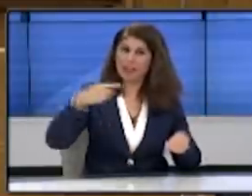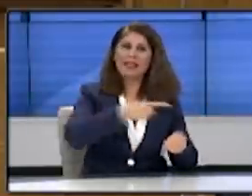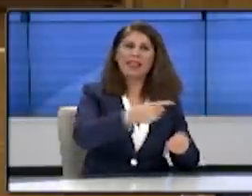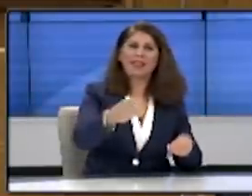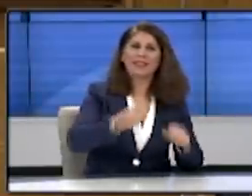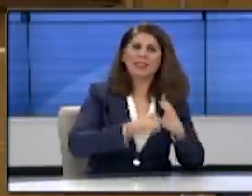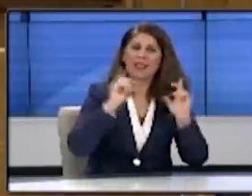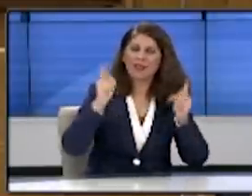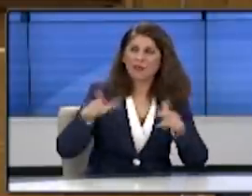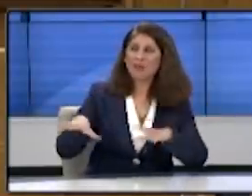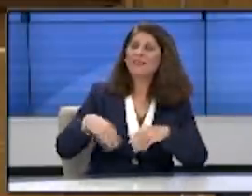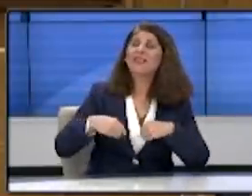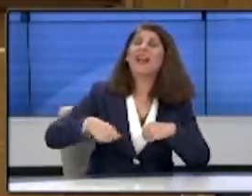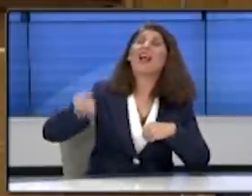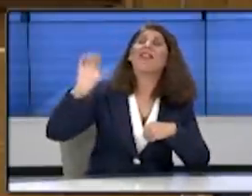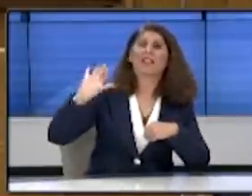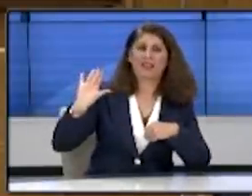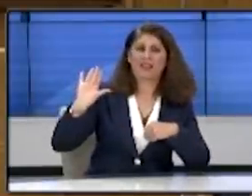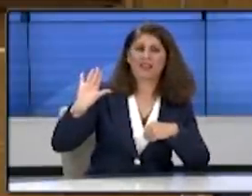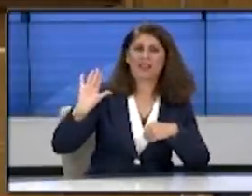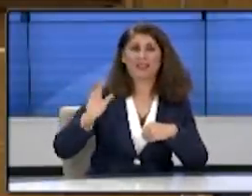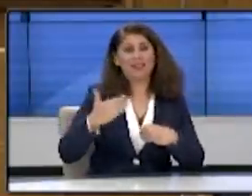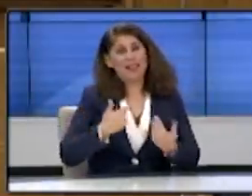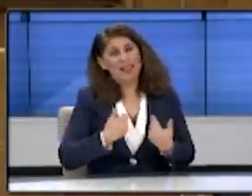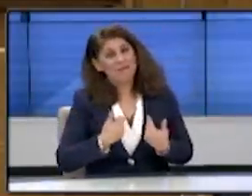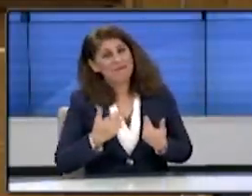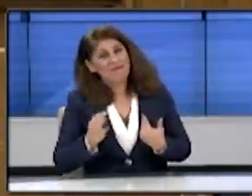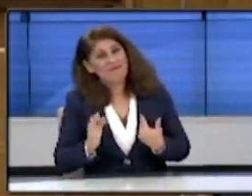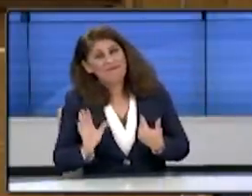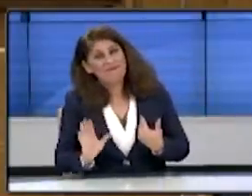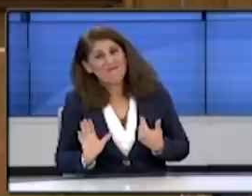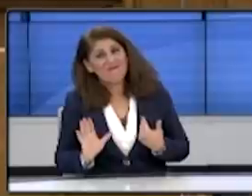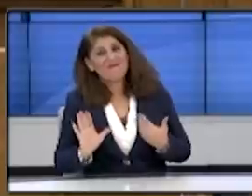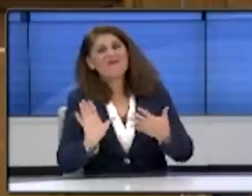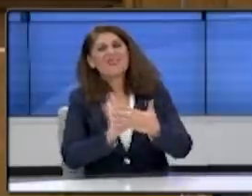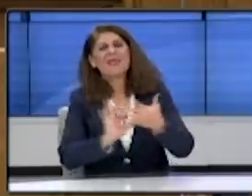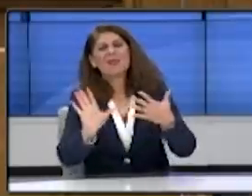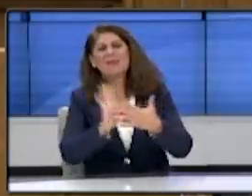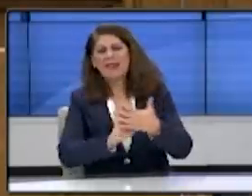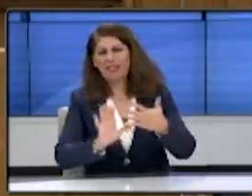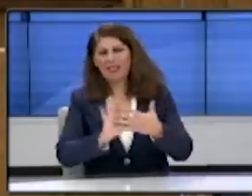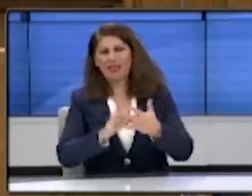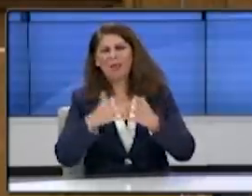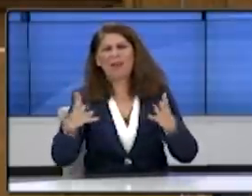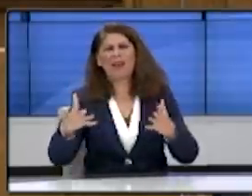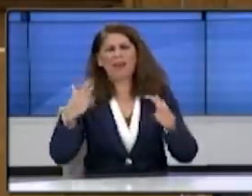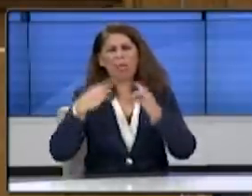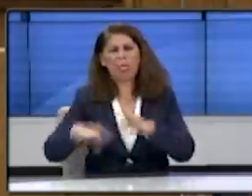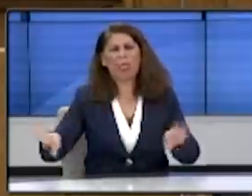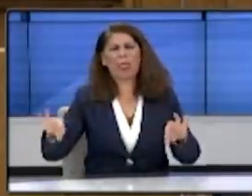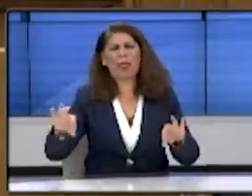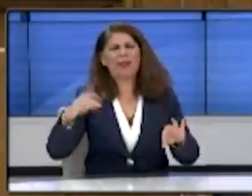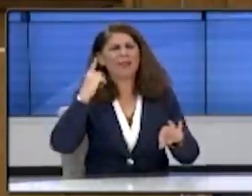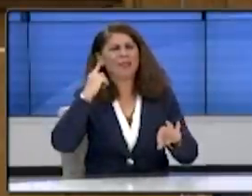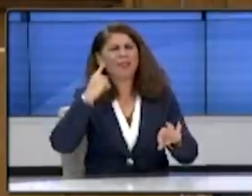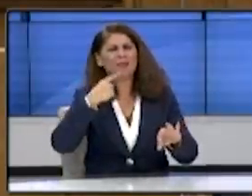Νέας Δημοκρατίας την αρνηθήκατε. Εμάς βλέπετε, δεν μας μπερδεύουν τα μεγάλα κούφια λόγια του λαϊκισμού,